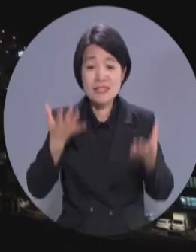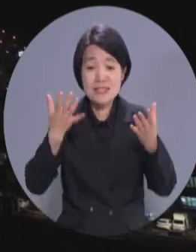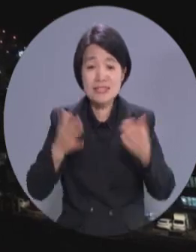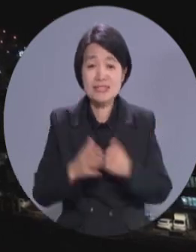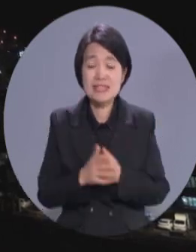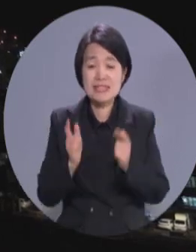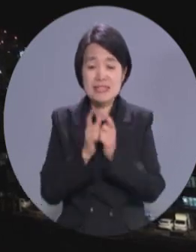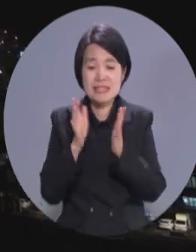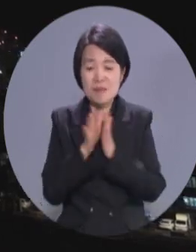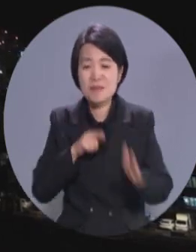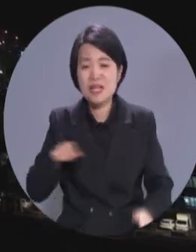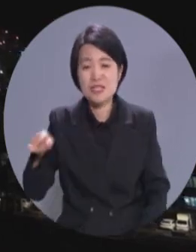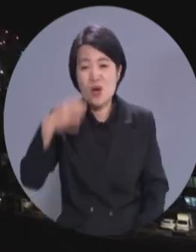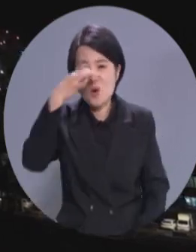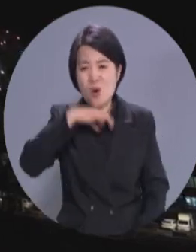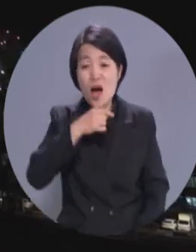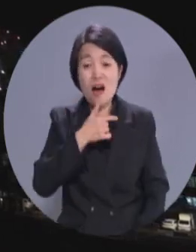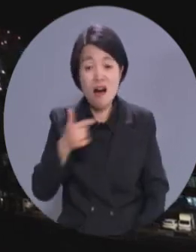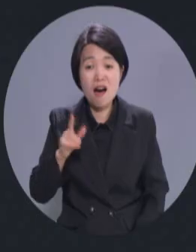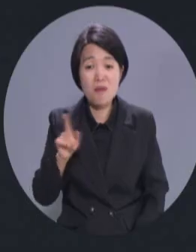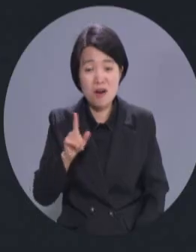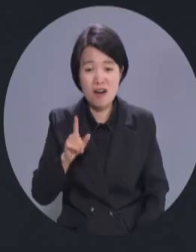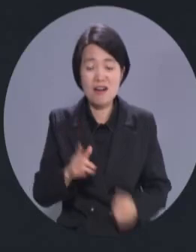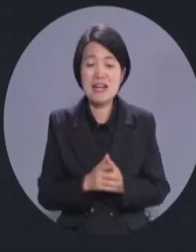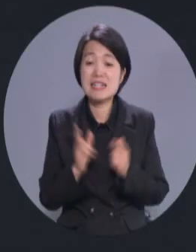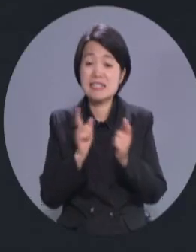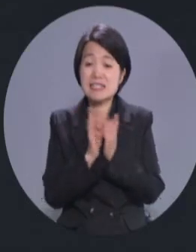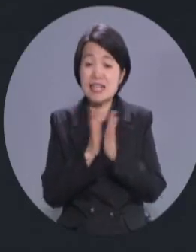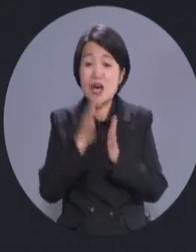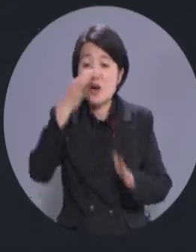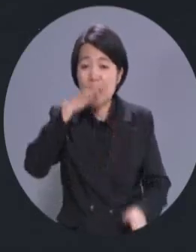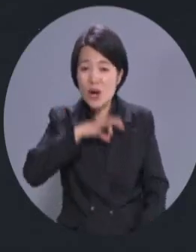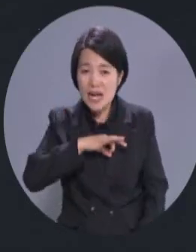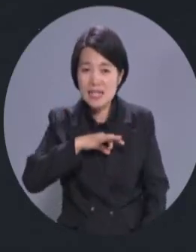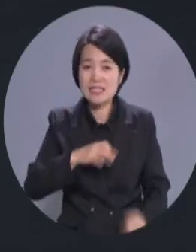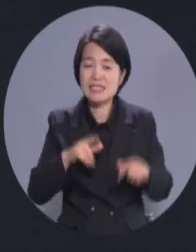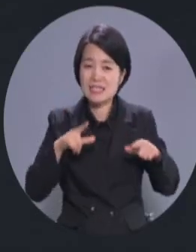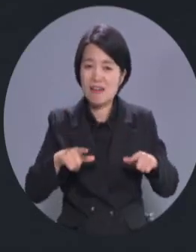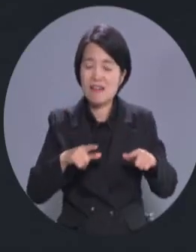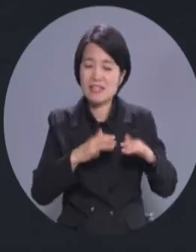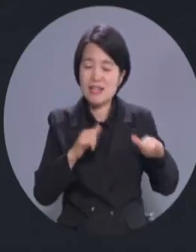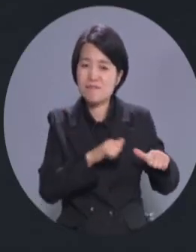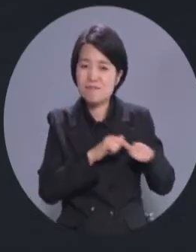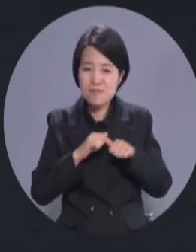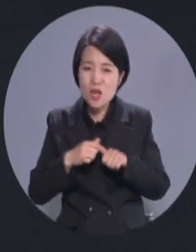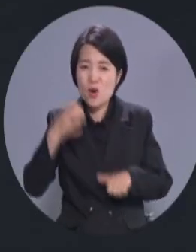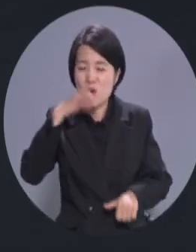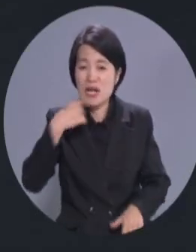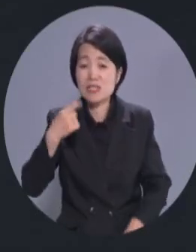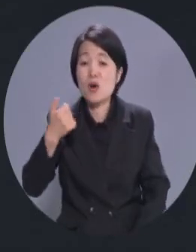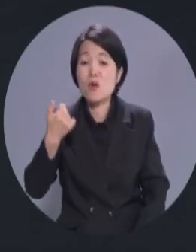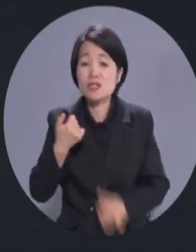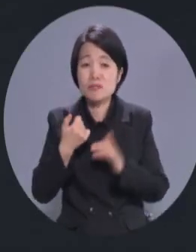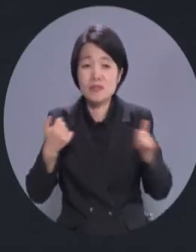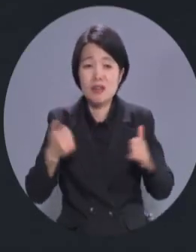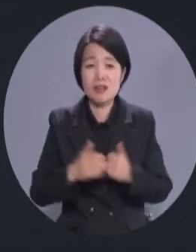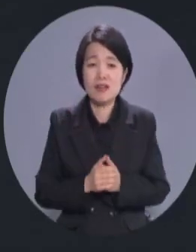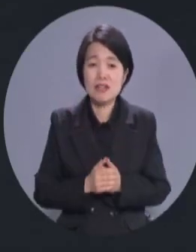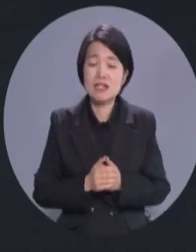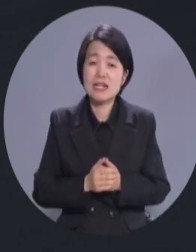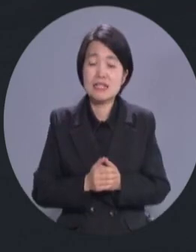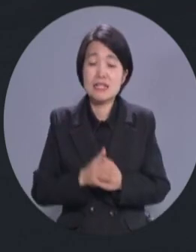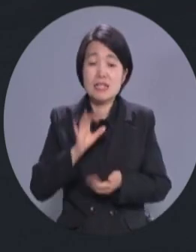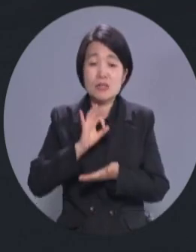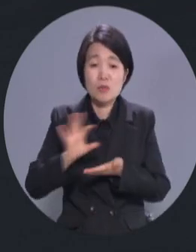직 간접적인 성과가 두드러집니다 직접 효과로는 지역인력 고용 유발 효과 150명 소비